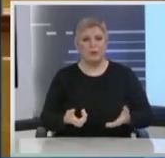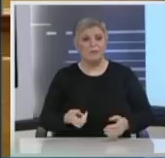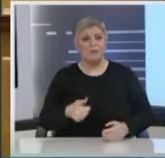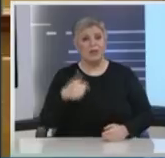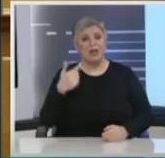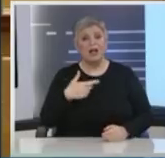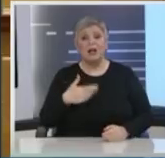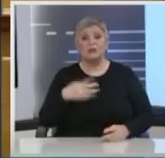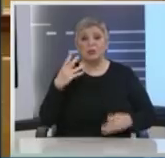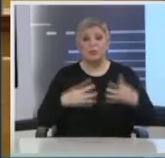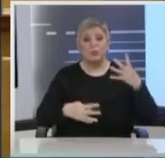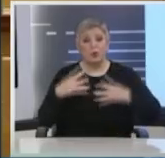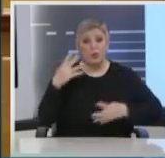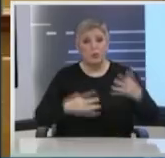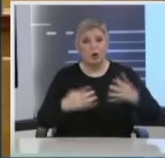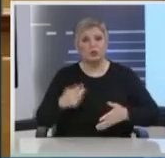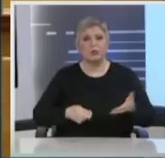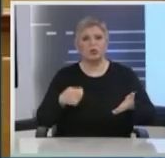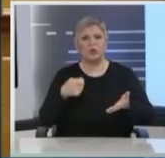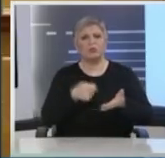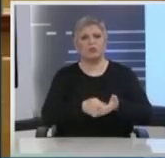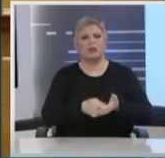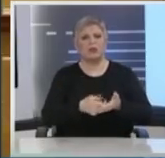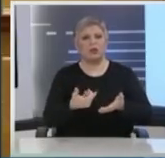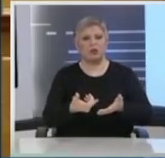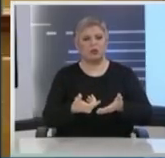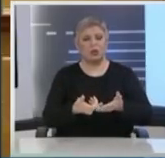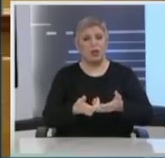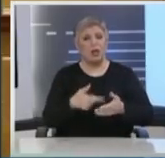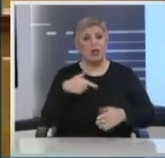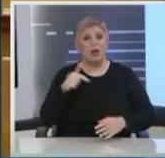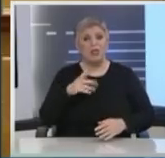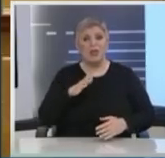από τον ελληνικό προϋπολογισμό, από το ιστοέρημα του ελληνικού λαού όλα αυτά τα χρόνια